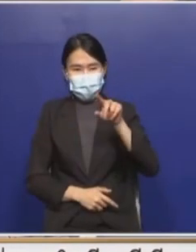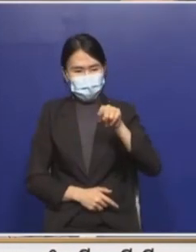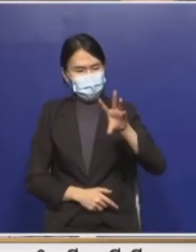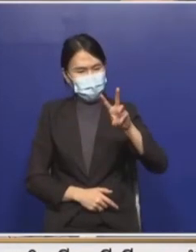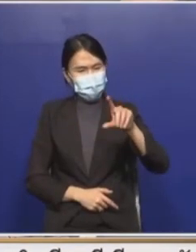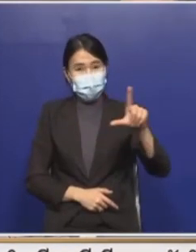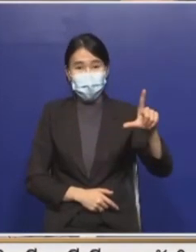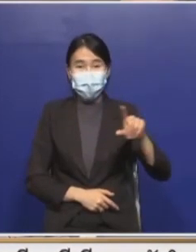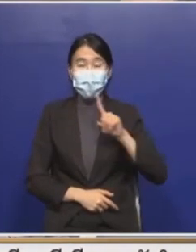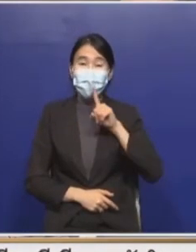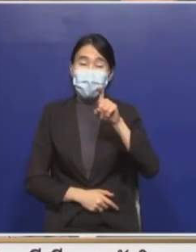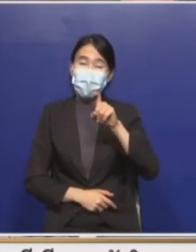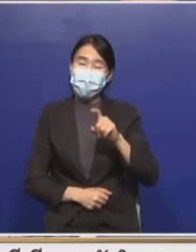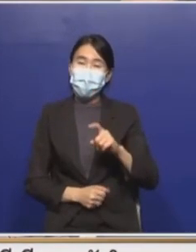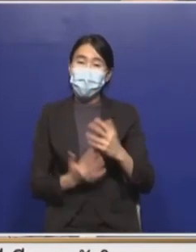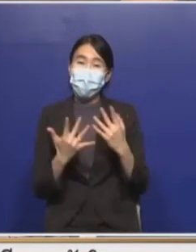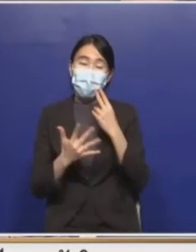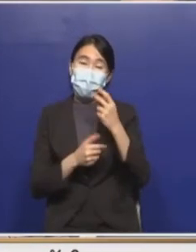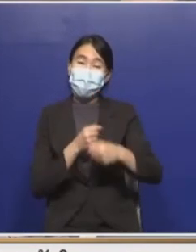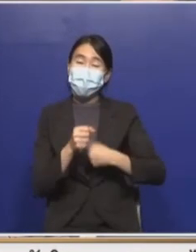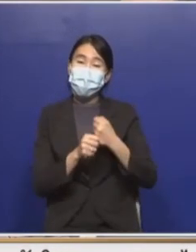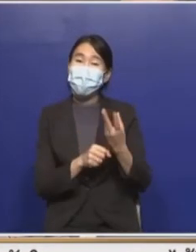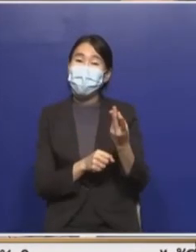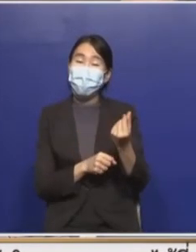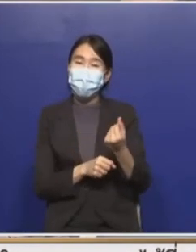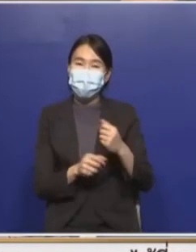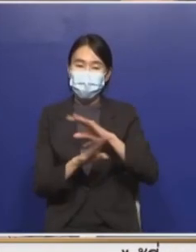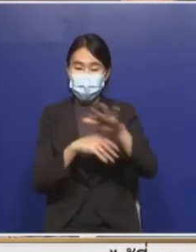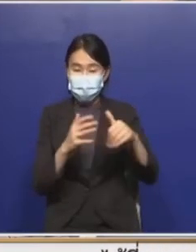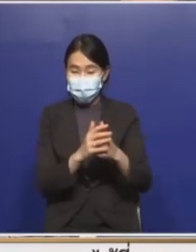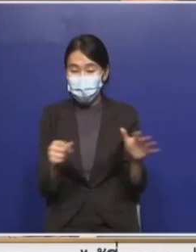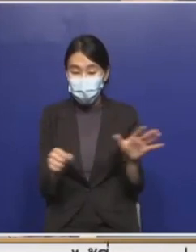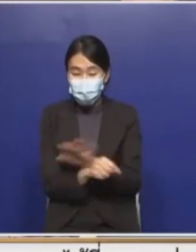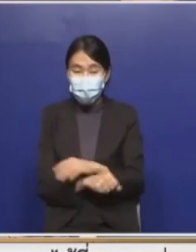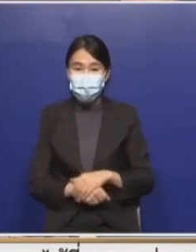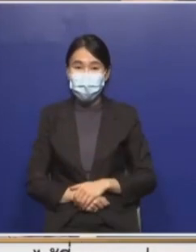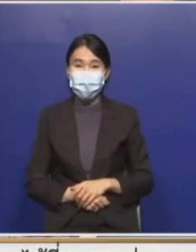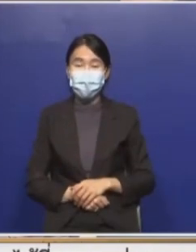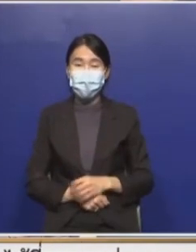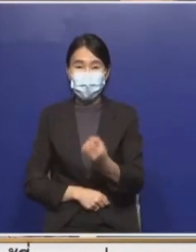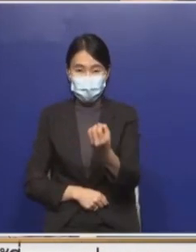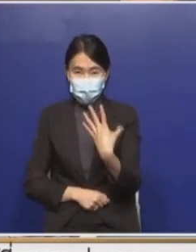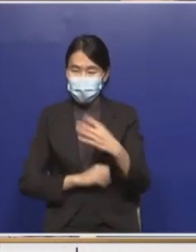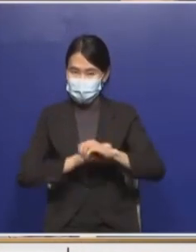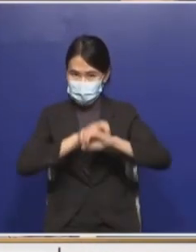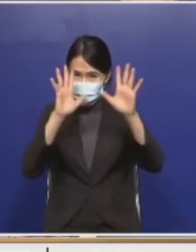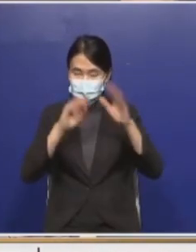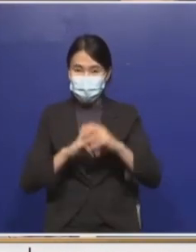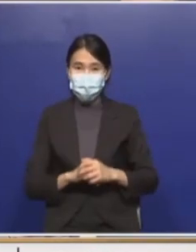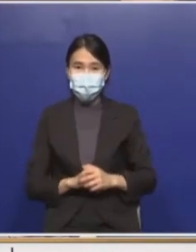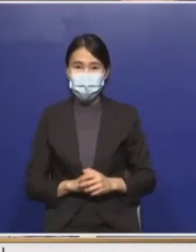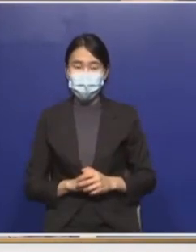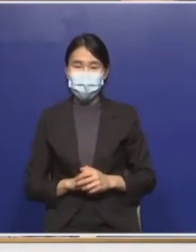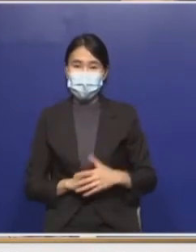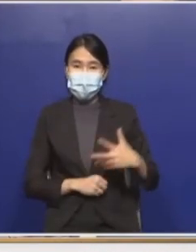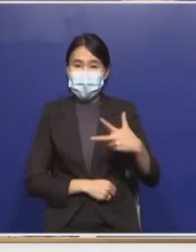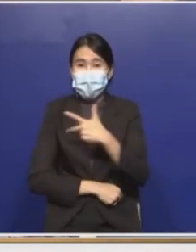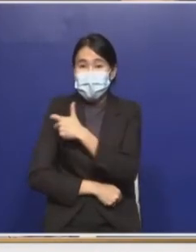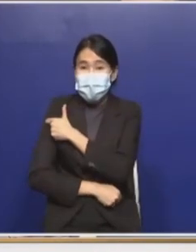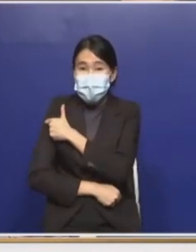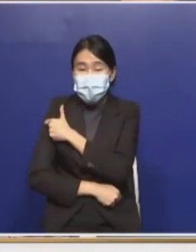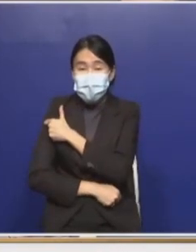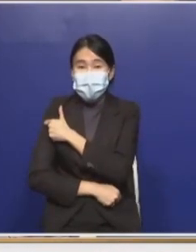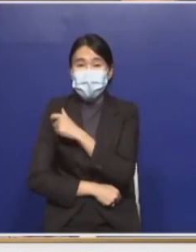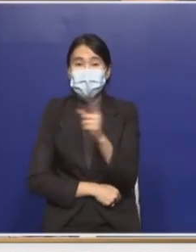อีกกี่ปีครับท่านบอกว่าจะฉีดเท่านั้นเท่านี้ท่านบอกมาสิครับว่าจะเสร็จสิ้นส